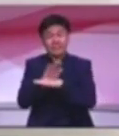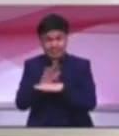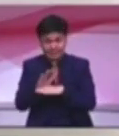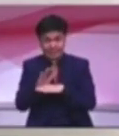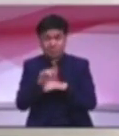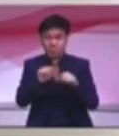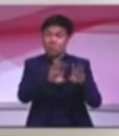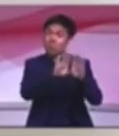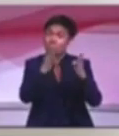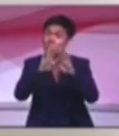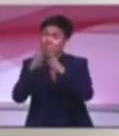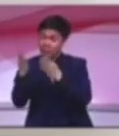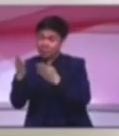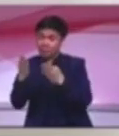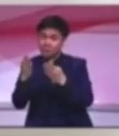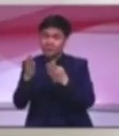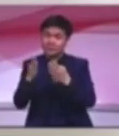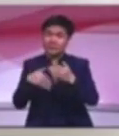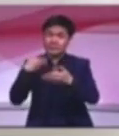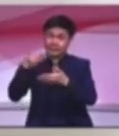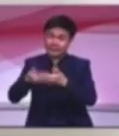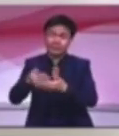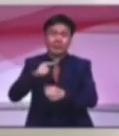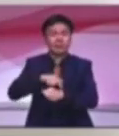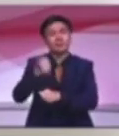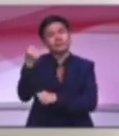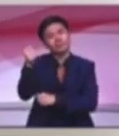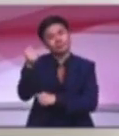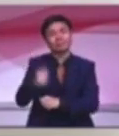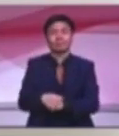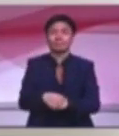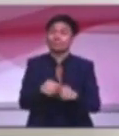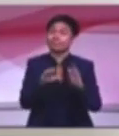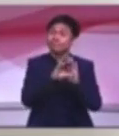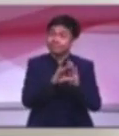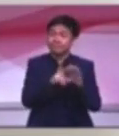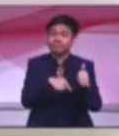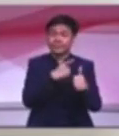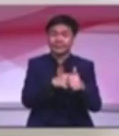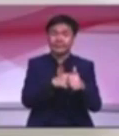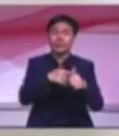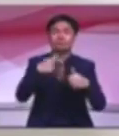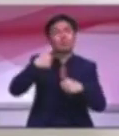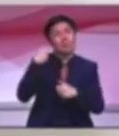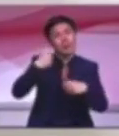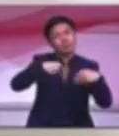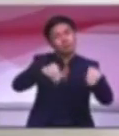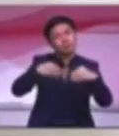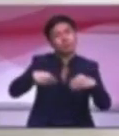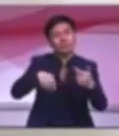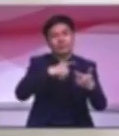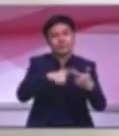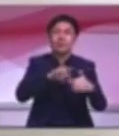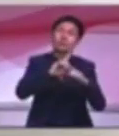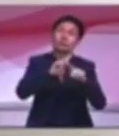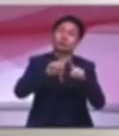dibenarkan boleh berniaga sehingga pukul 10 malam. Antaranya termasuklah kedai runcit, kedai serba